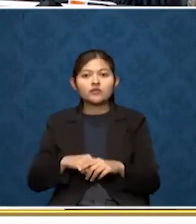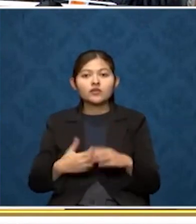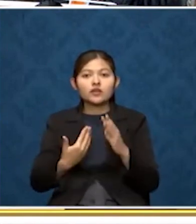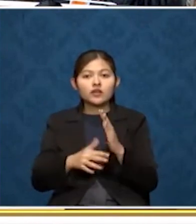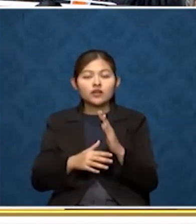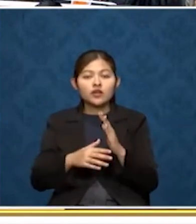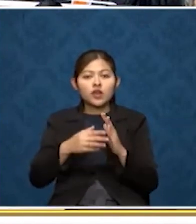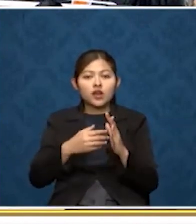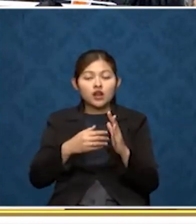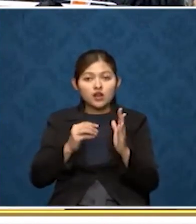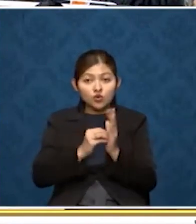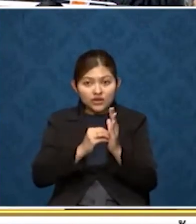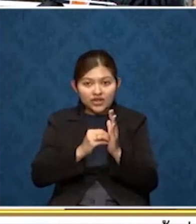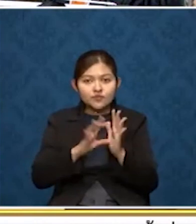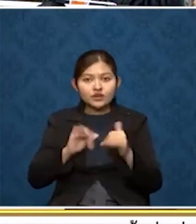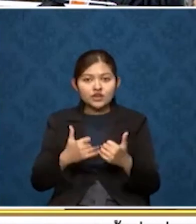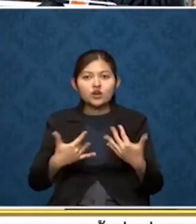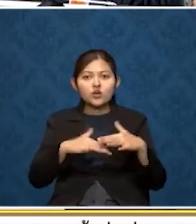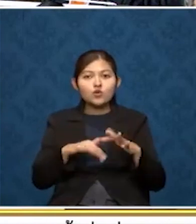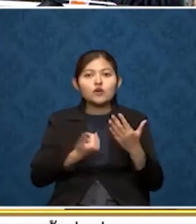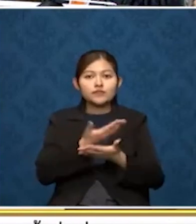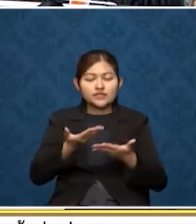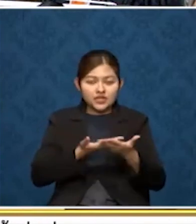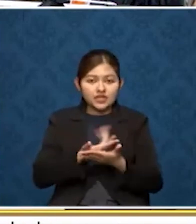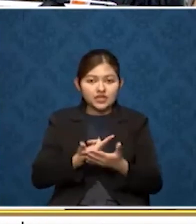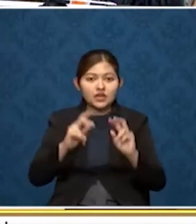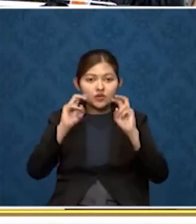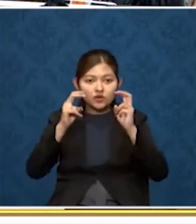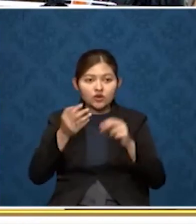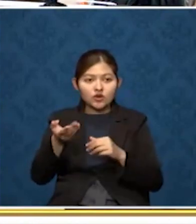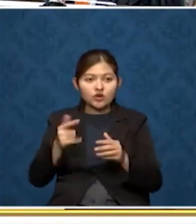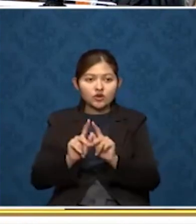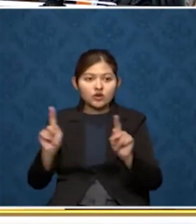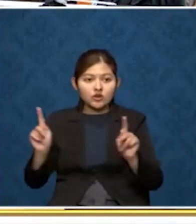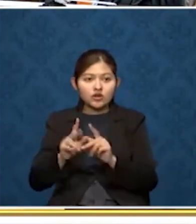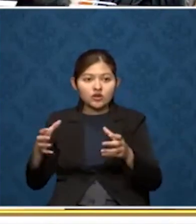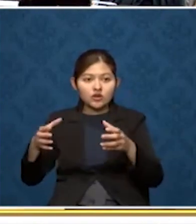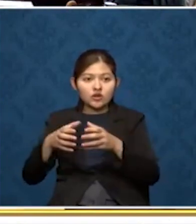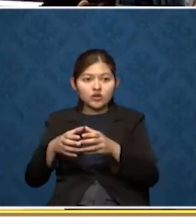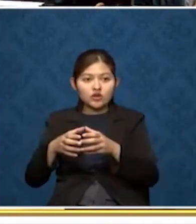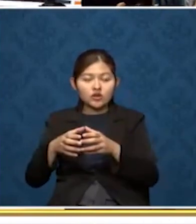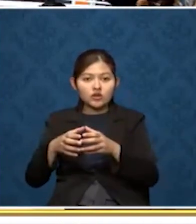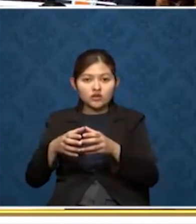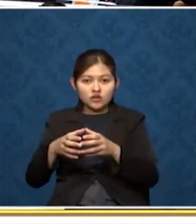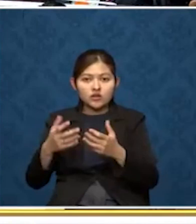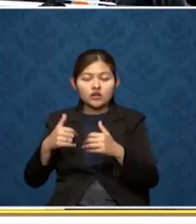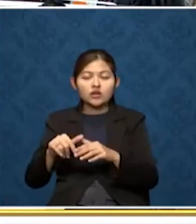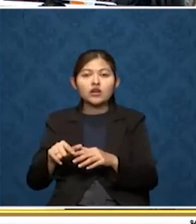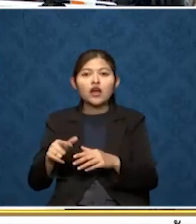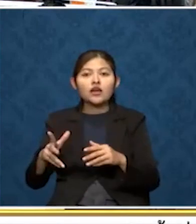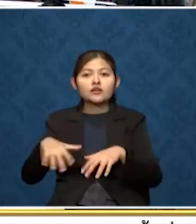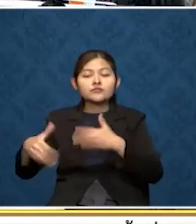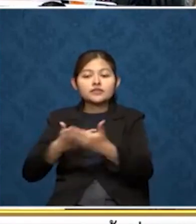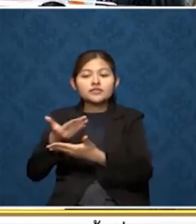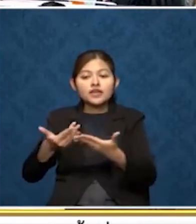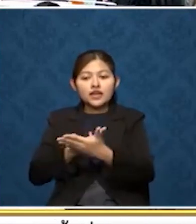ค่ะวันนี้ขอร่วมอภิปรายนะคะในยติขอให้สภาผู้แทนราษฎรตั้งคณะกรรมาธิการวิสามัญพิจารณา